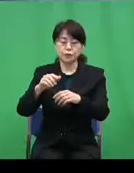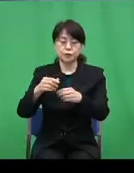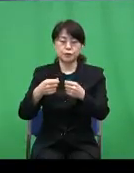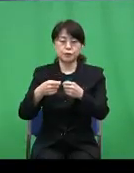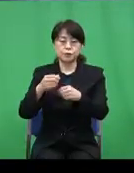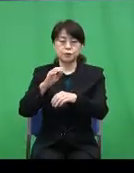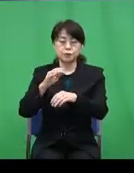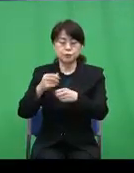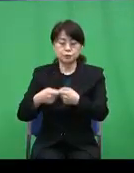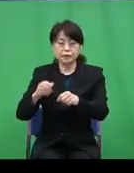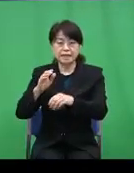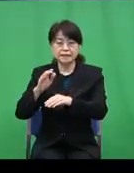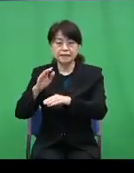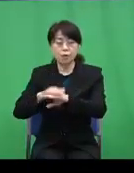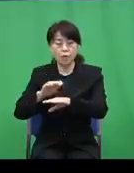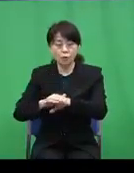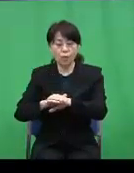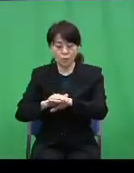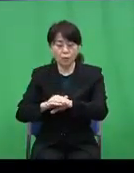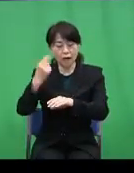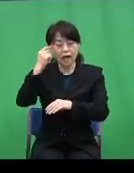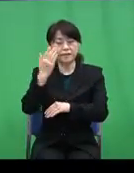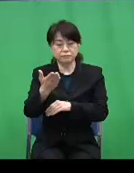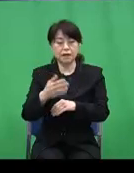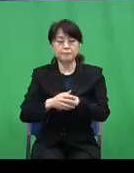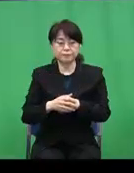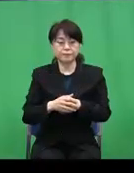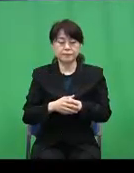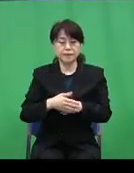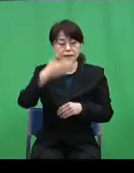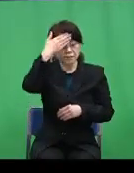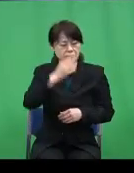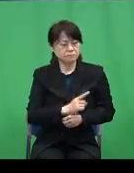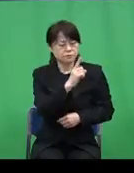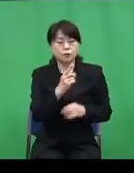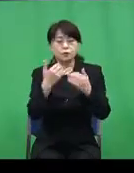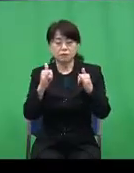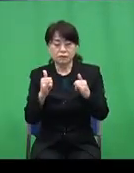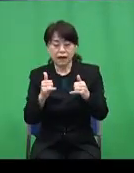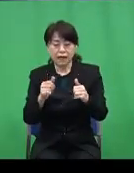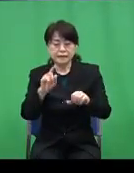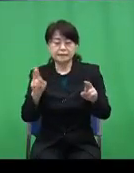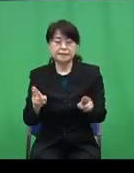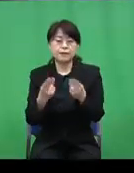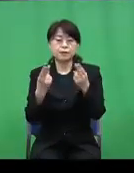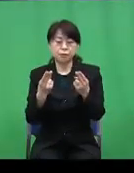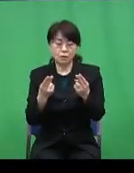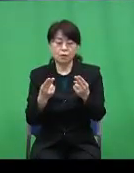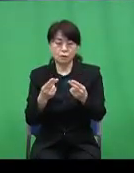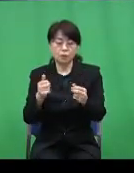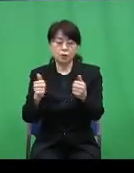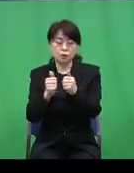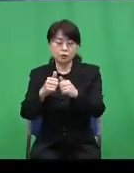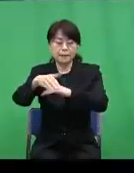場合の対応、そして専用の相談窓口の開設ですとか、そのようなことはどのようになっているのかどうか、そのあたりについて